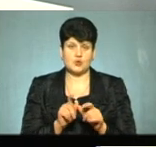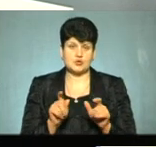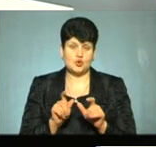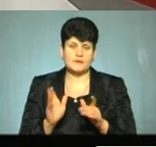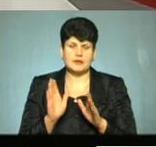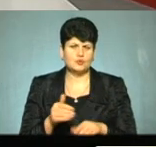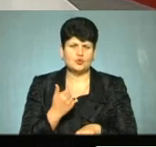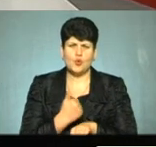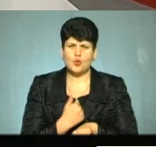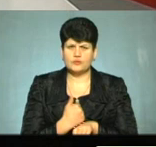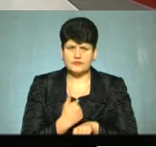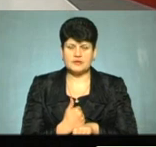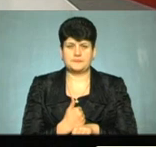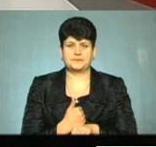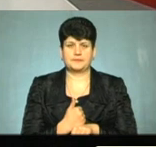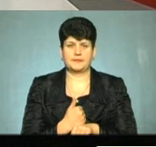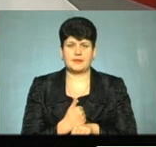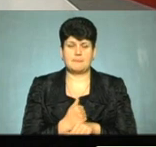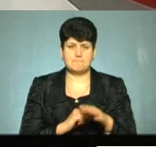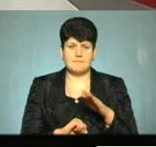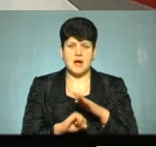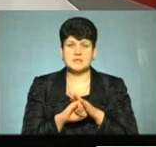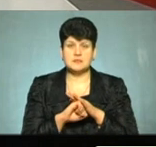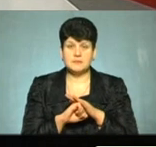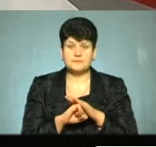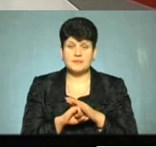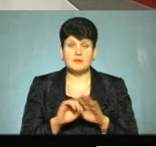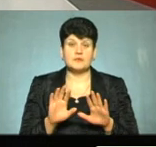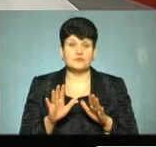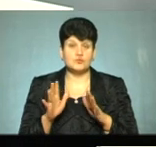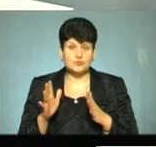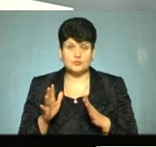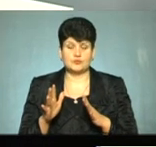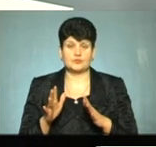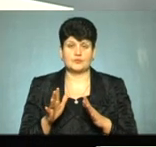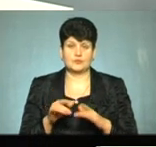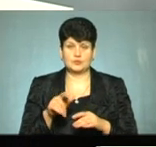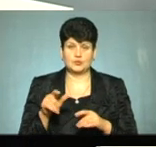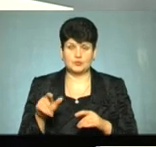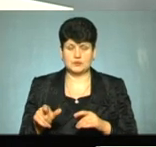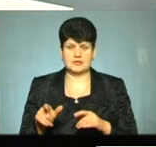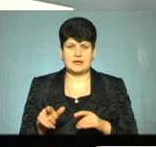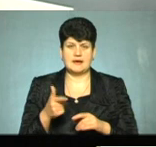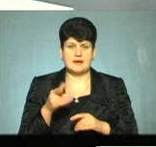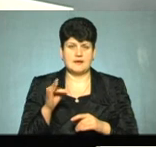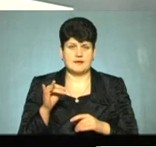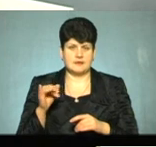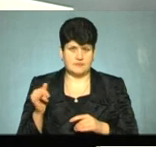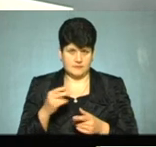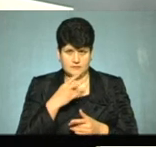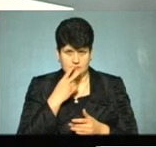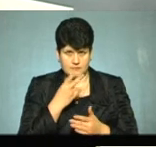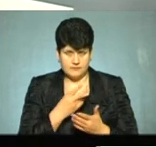які будуть основними, які будуть госпітальними базами в разі підозри, в разі госпіталізації пацієнта з гострою